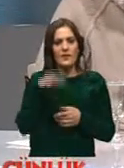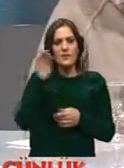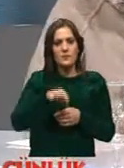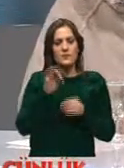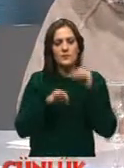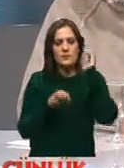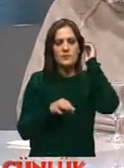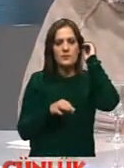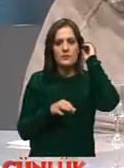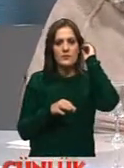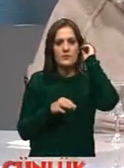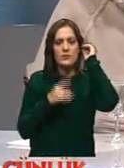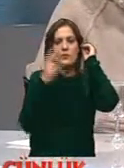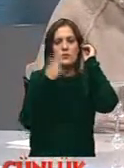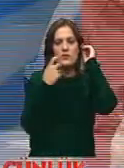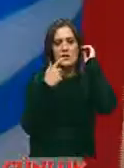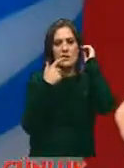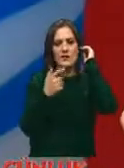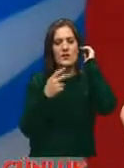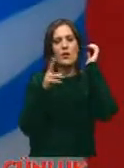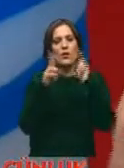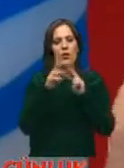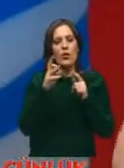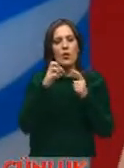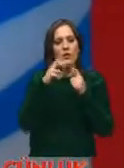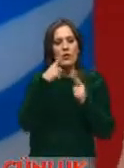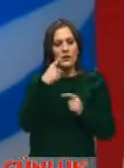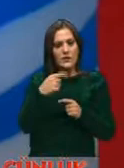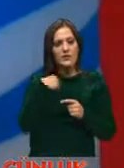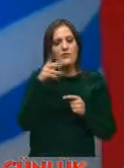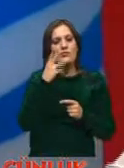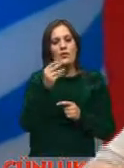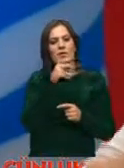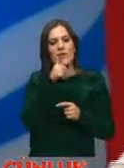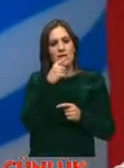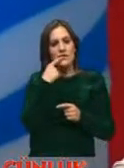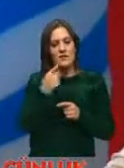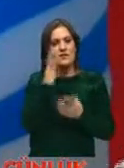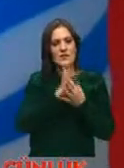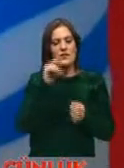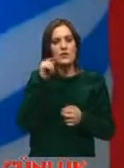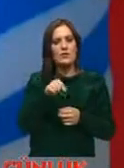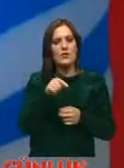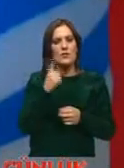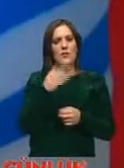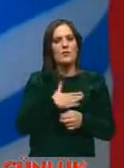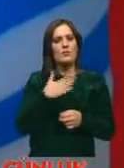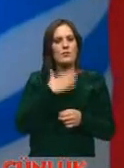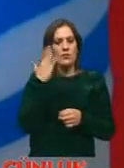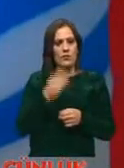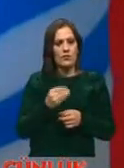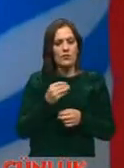şimdi müzik deyince, hele de bir de koro deyince, çok seslilik deyince filan insanın gerçekten şöyle bir yüreği